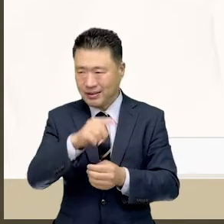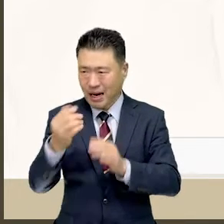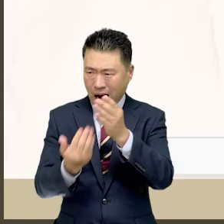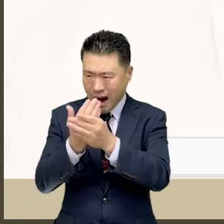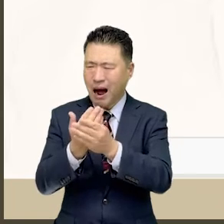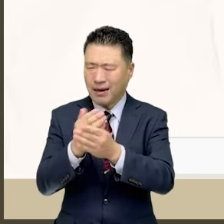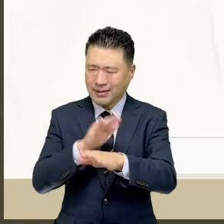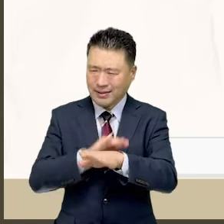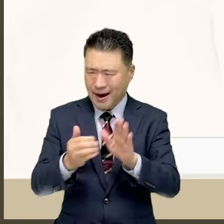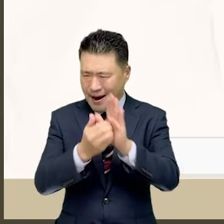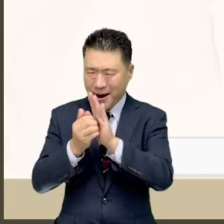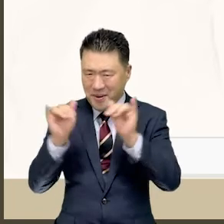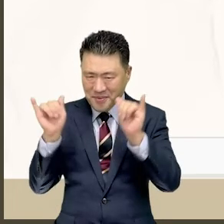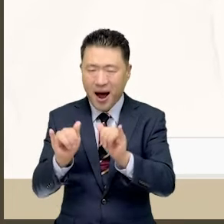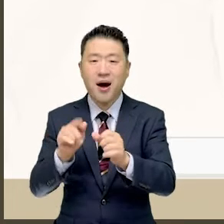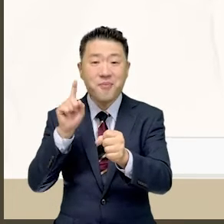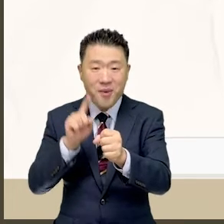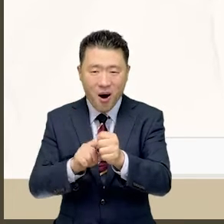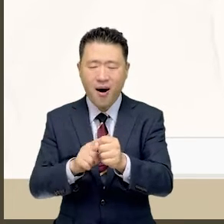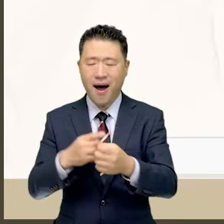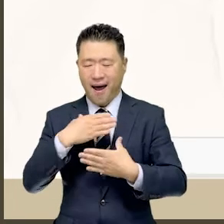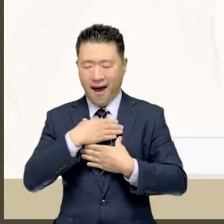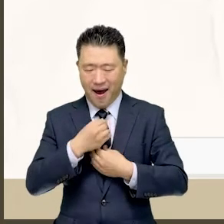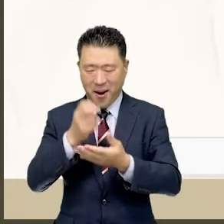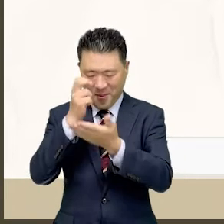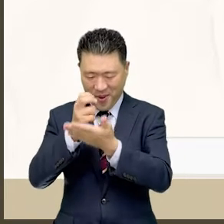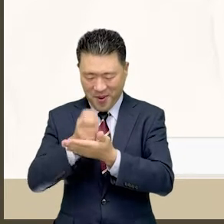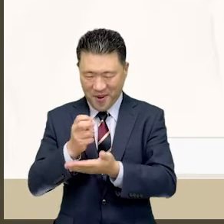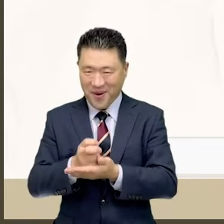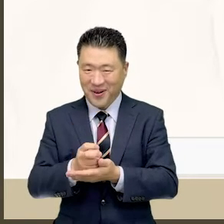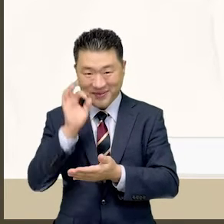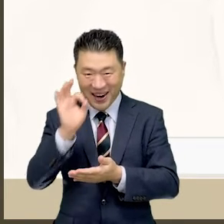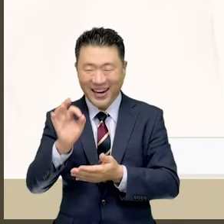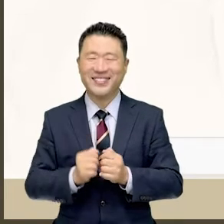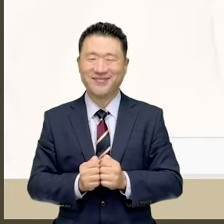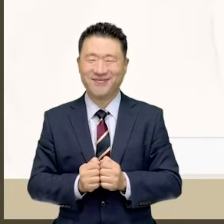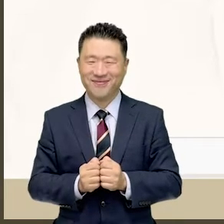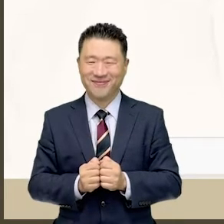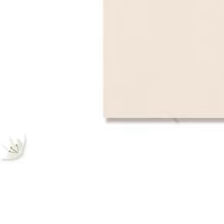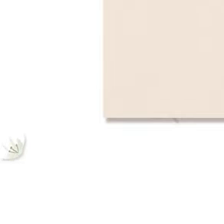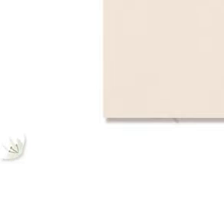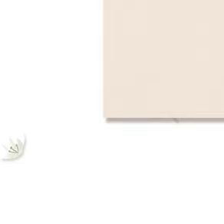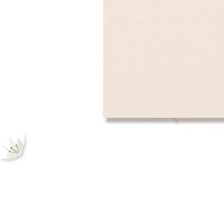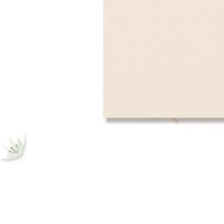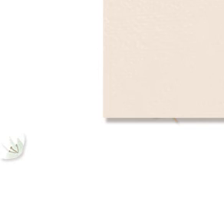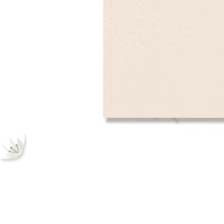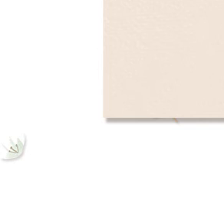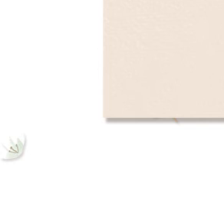있도록 작업 중에 지켜야 할 작업 안전 수칙을 함께 알아보겠습니다.